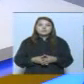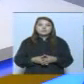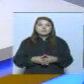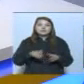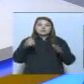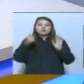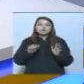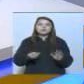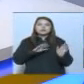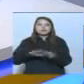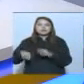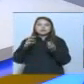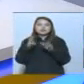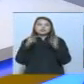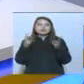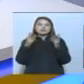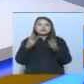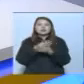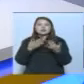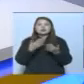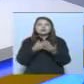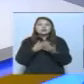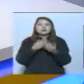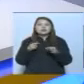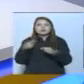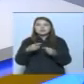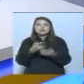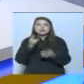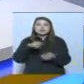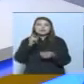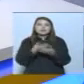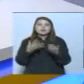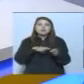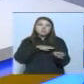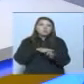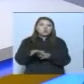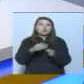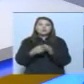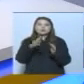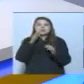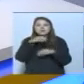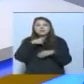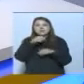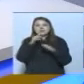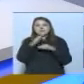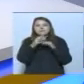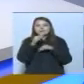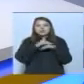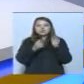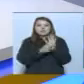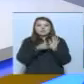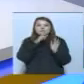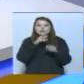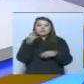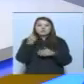Спустя 6 месяцев потушен пожар на месторождении Каратурн Южный. Пламя удалось полностью потушить в 7 часов вечера. Напомним, пожар начался 9